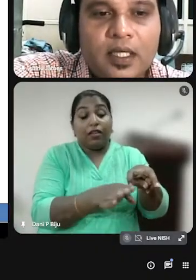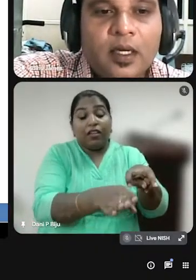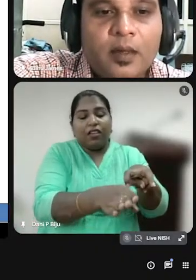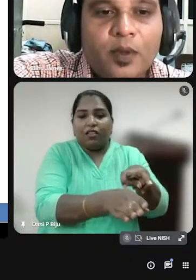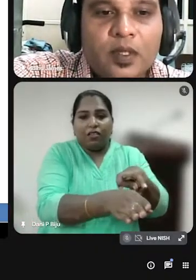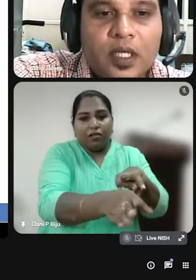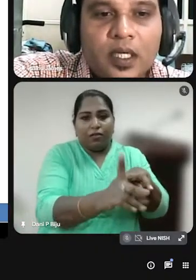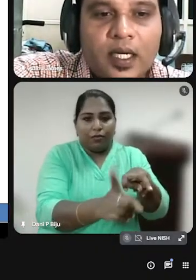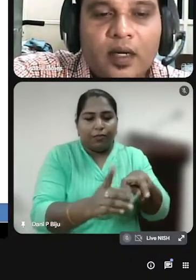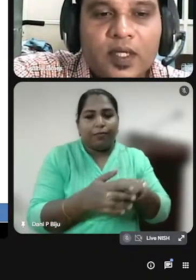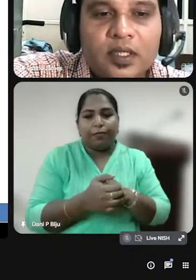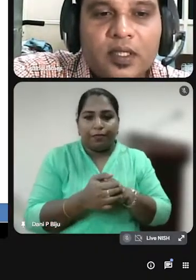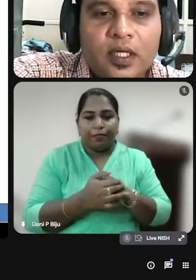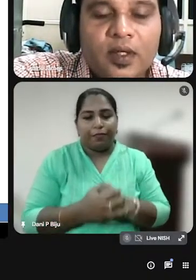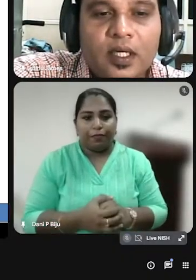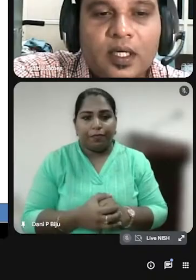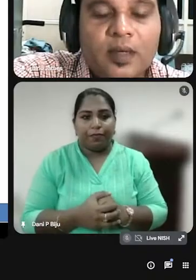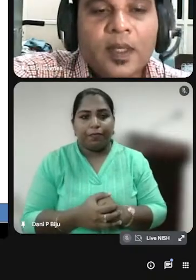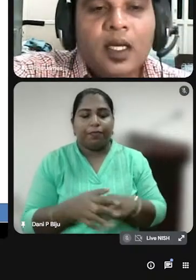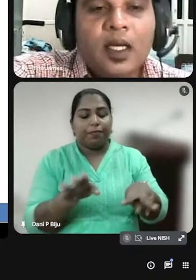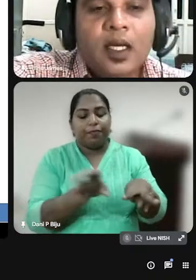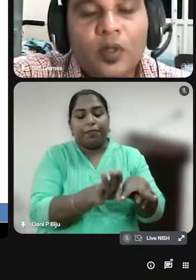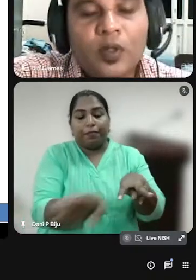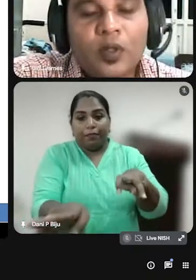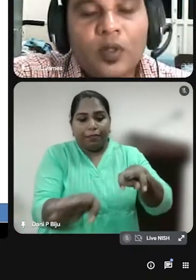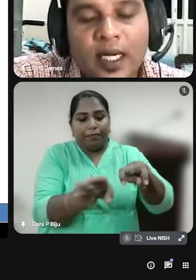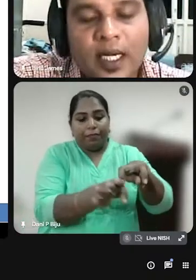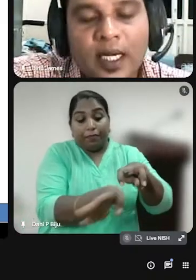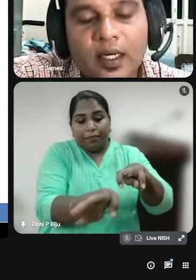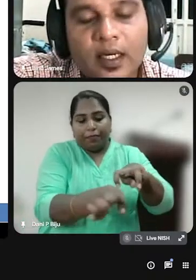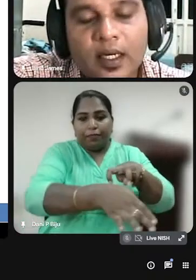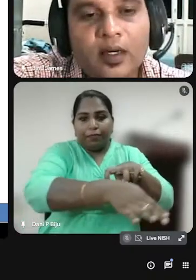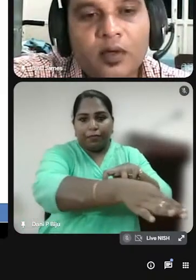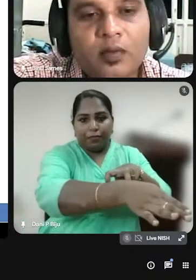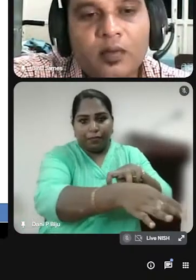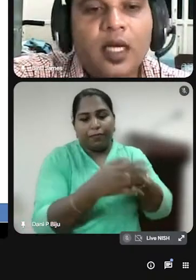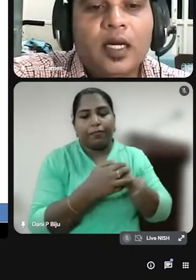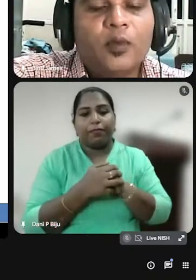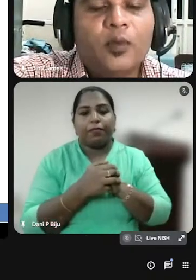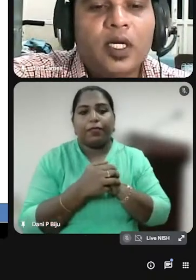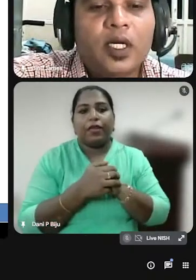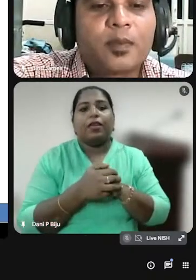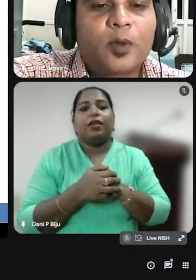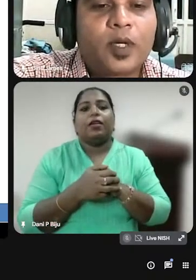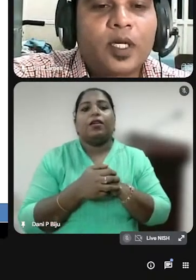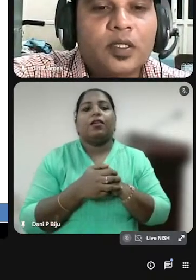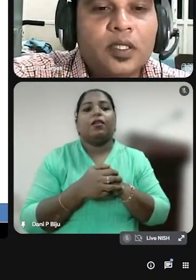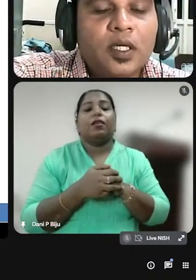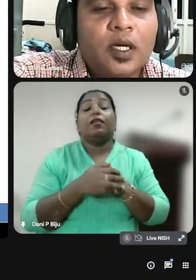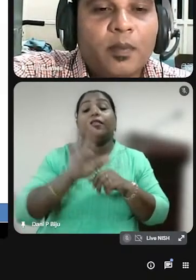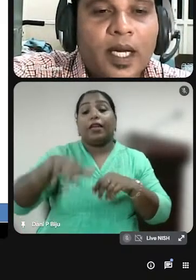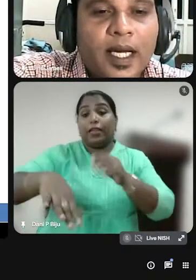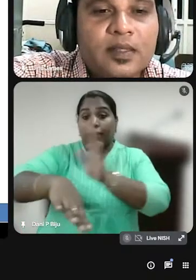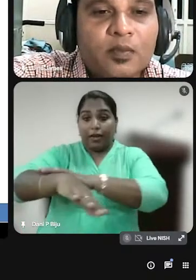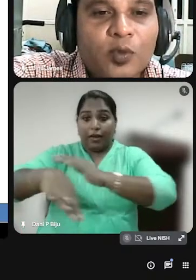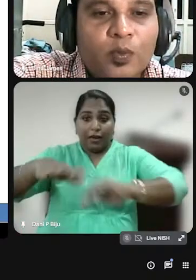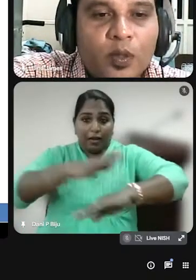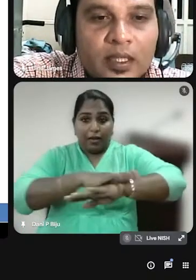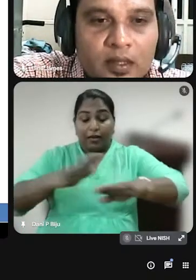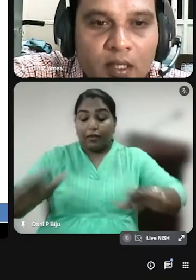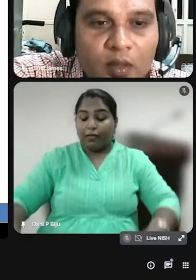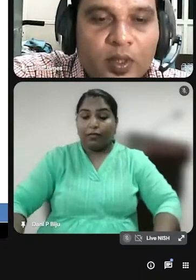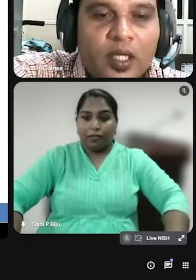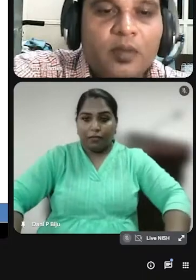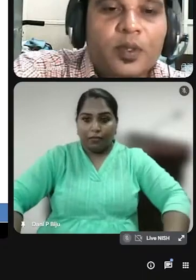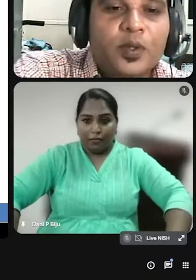കാലിന്റെ പത്തി പുറത്തേക്ക്, രണ്ട് വശത്തേക്ക് ഇരിക്കുക. കൈകൾ രണ്ടും കാലിന്റെ മുട്ടിൽ സപ്പോർട്ട് ചെയ്തിട്ട് മാക്സിമം